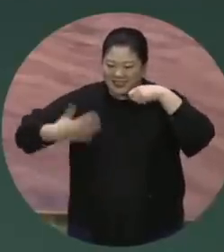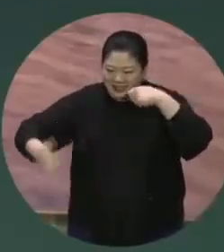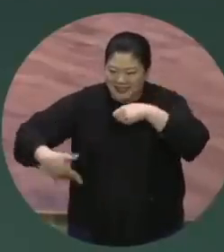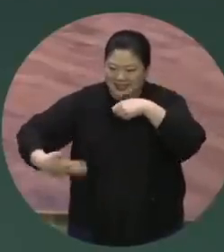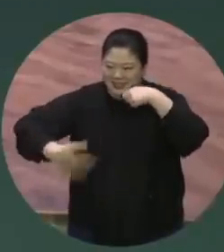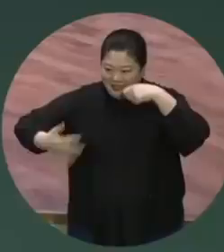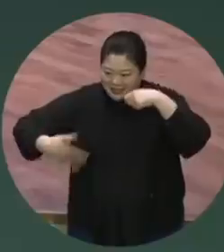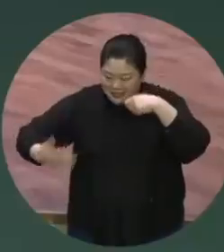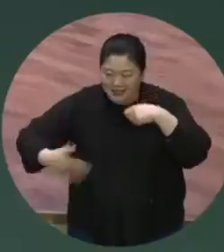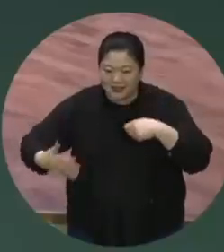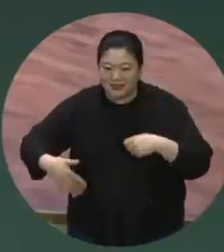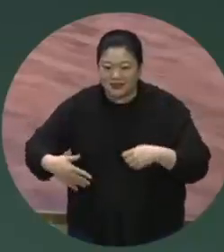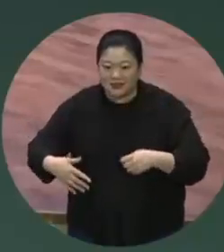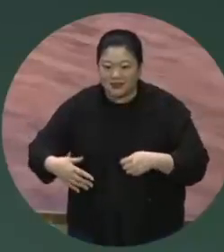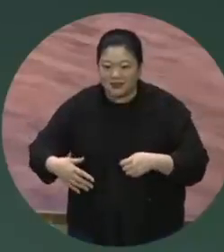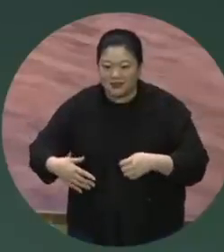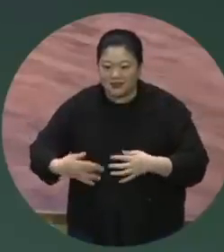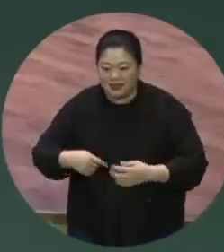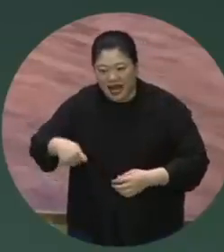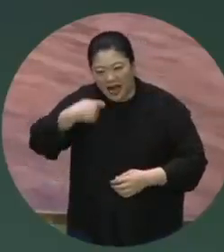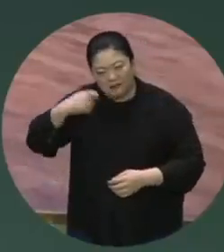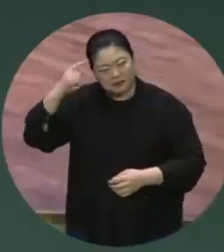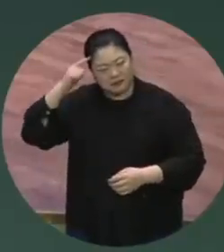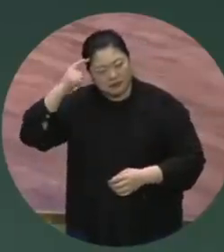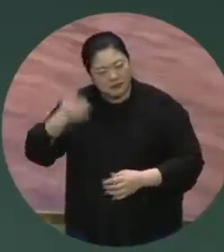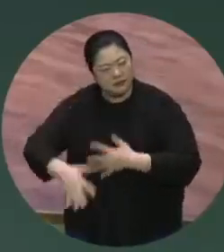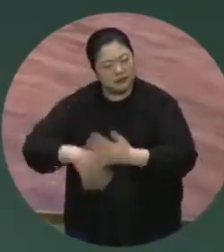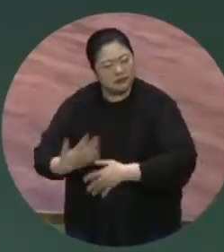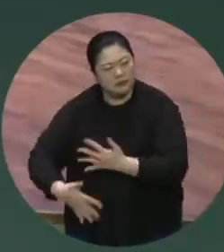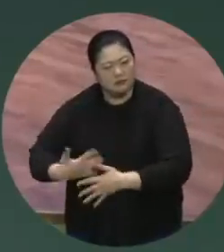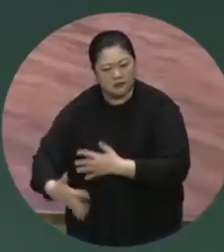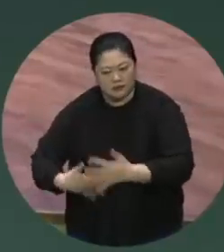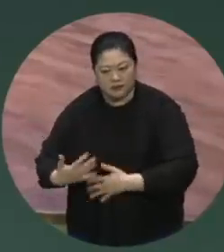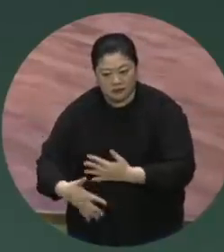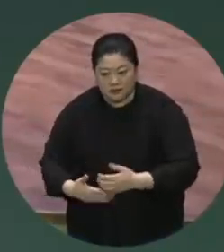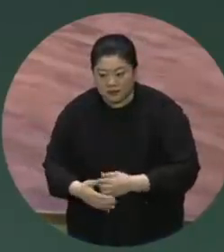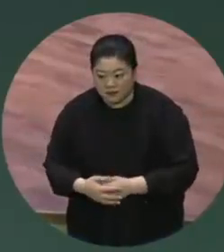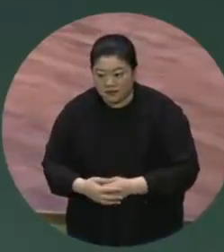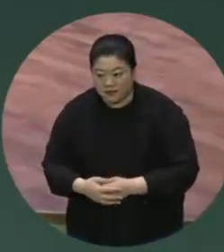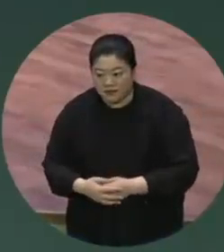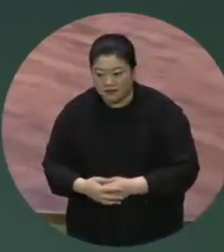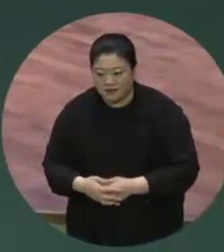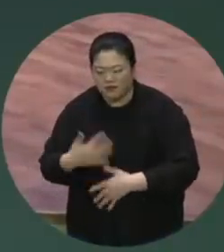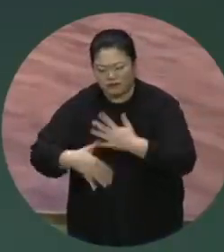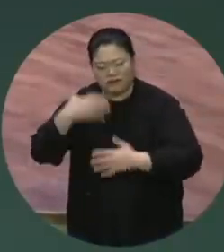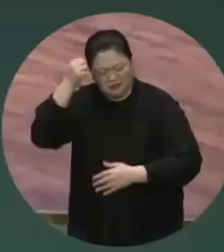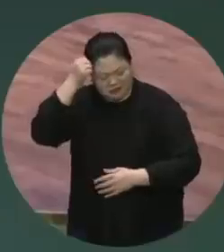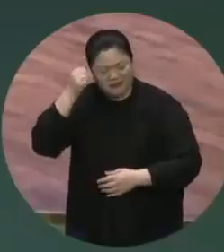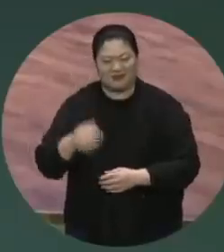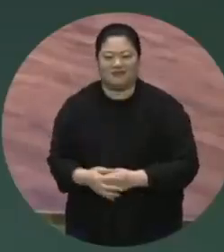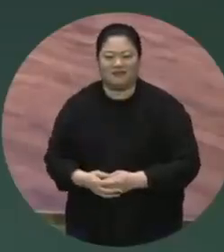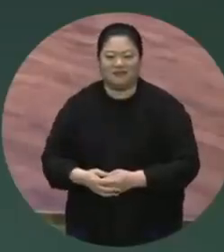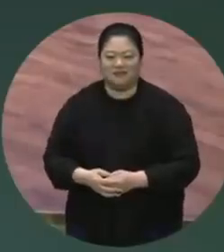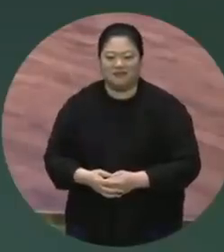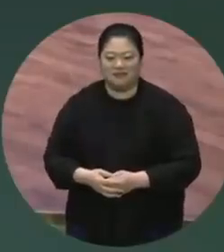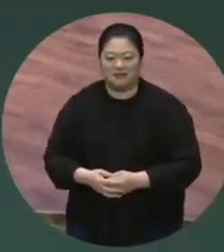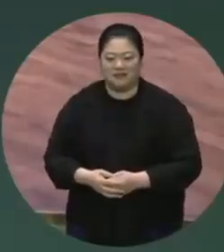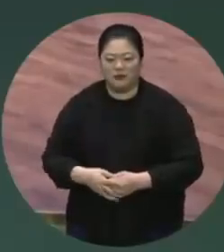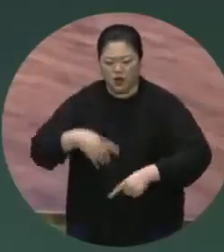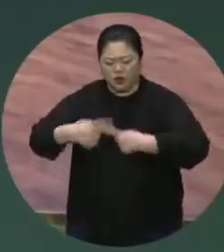양치질하면서도 하나님 말씀 묵상하면서 또 그런 어느 순간에 이런 말씀들이 생활 속에서